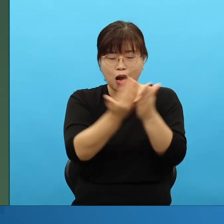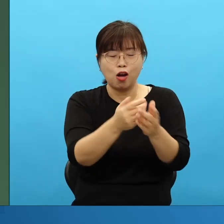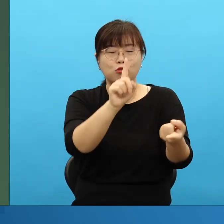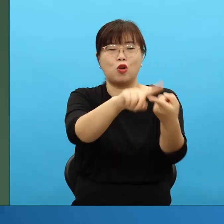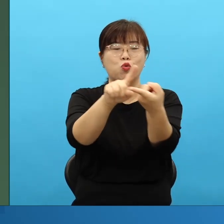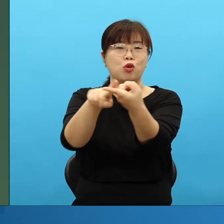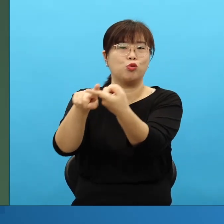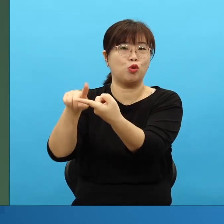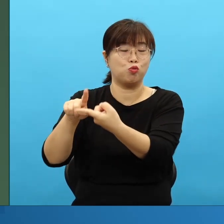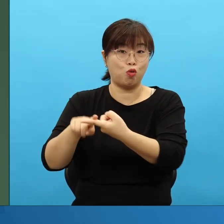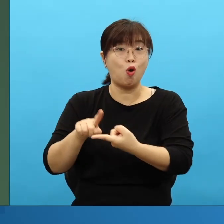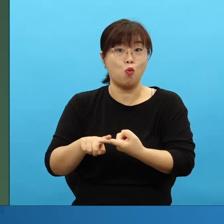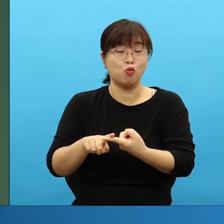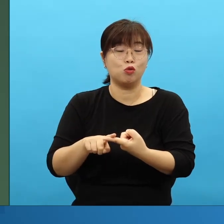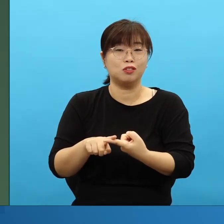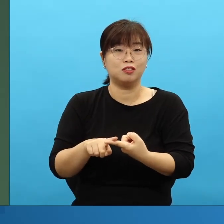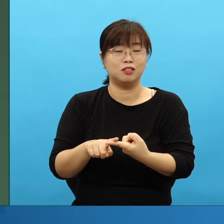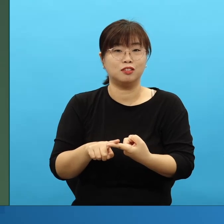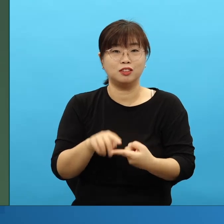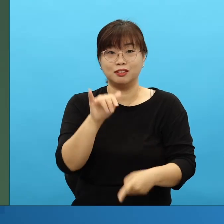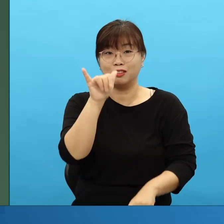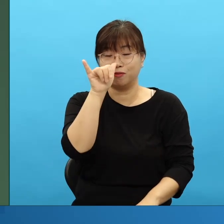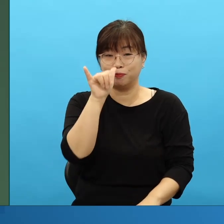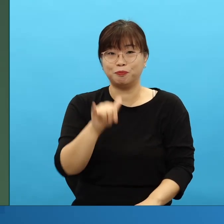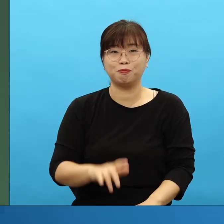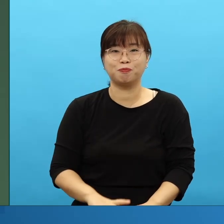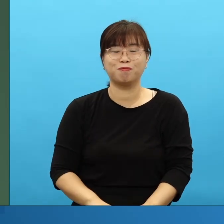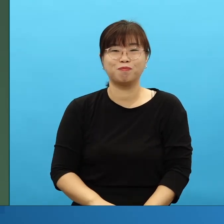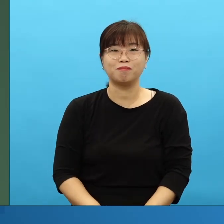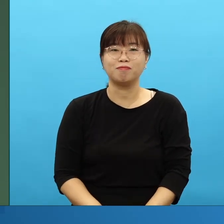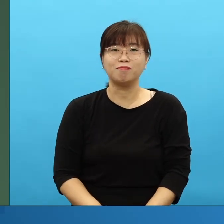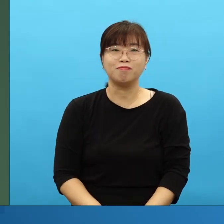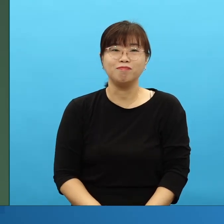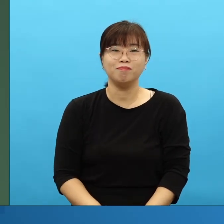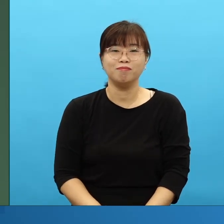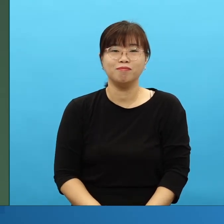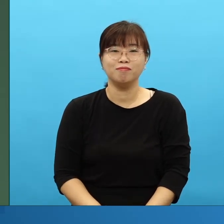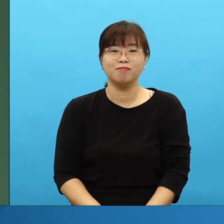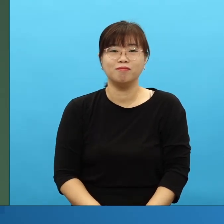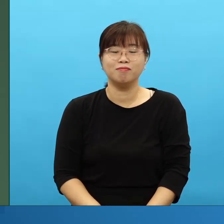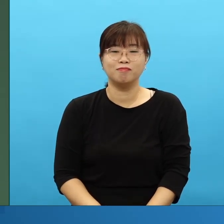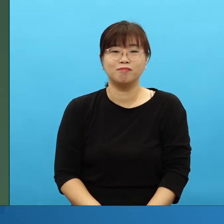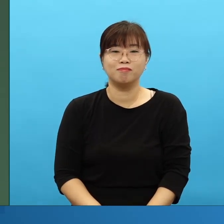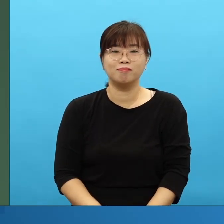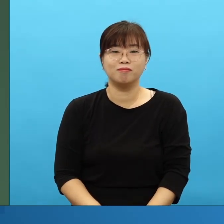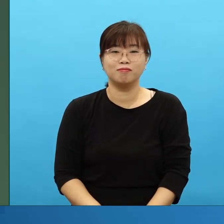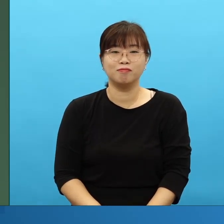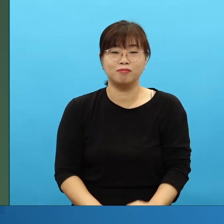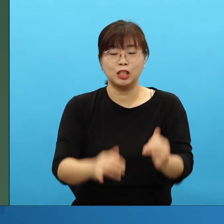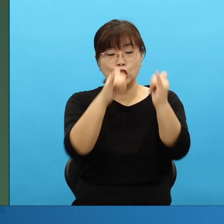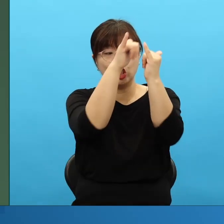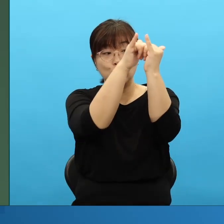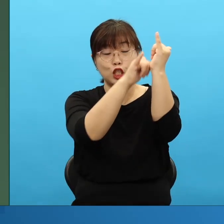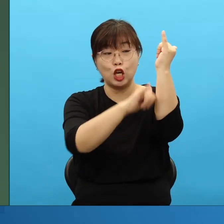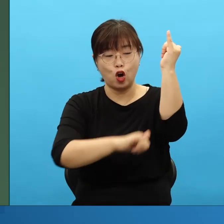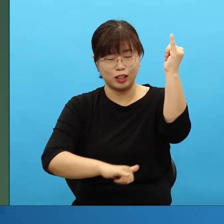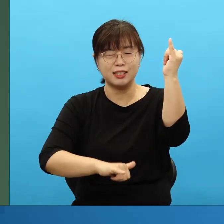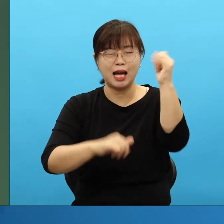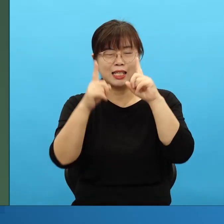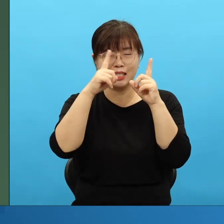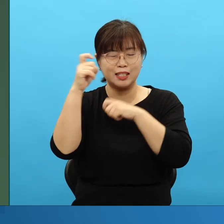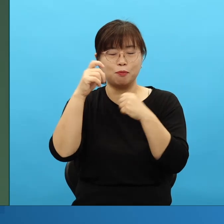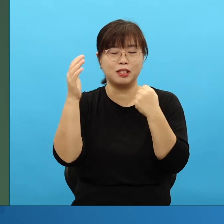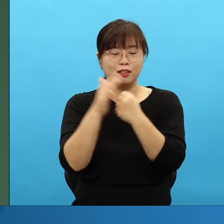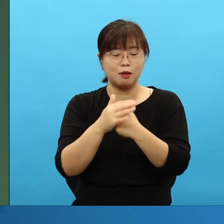the president had used. There was, you know, a closet, a wardrobe, a bed that he had slept in. 이제 뭐 역사관으로 보관하는 거죠. And they actually have it now